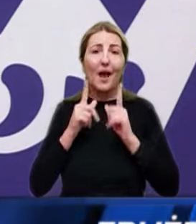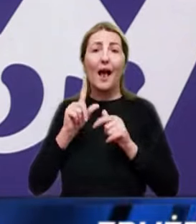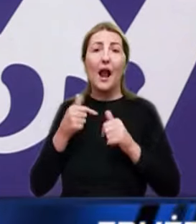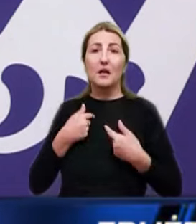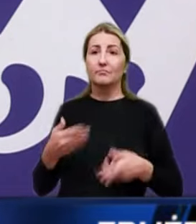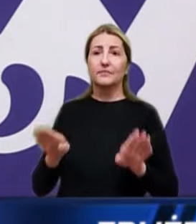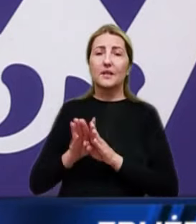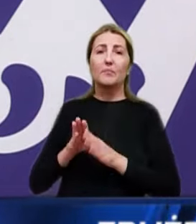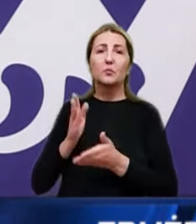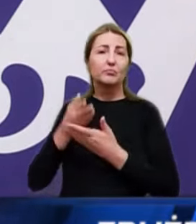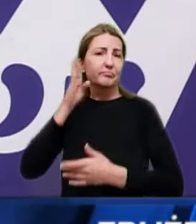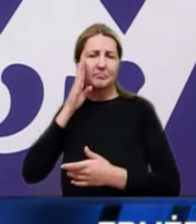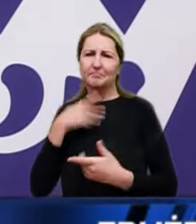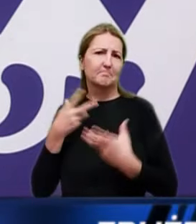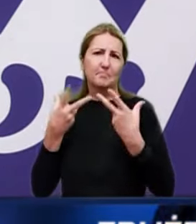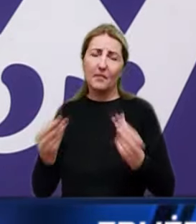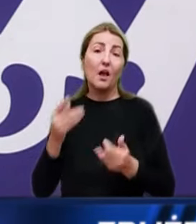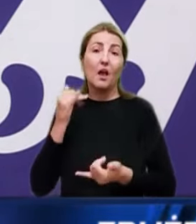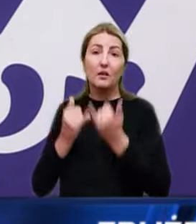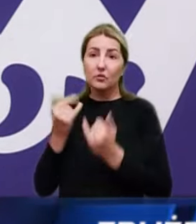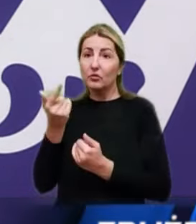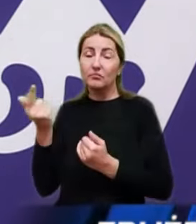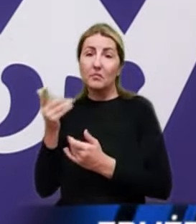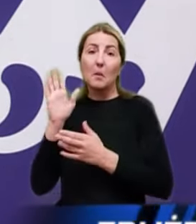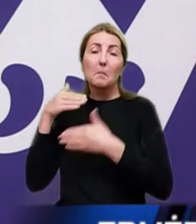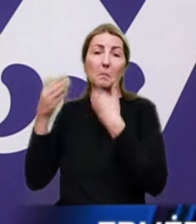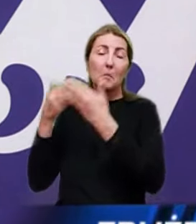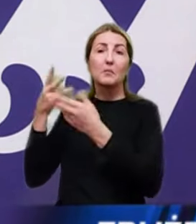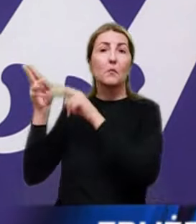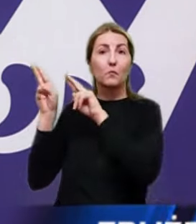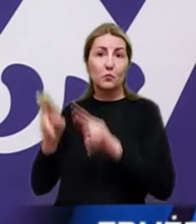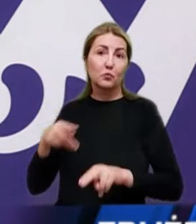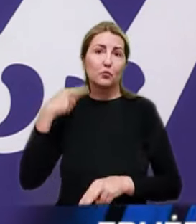I jak tylko panie będą chciały wrócić do Włocławka, to oczywiście